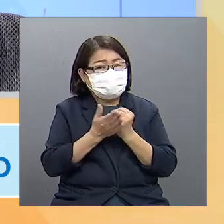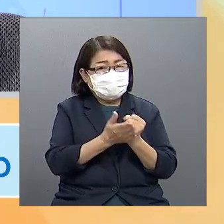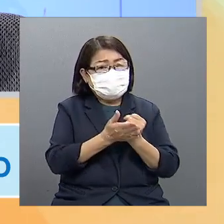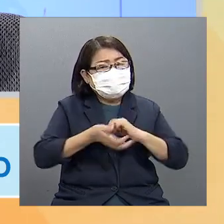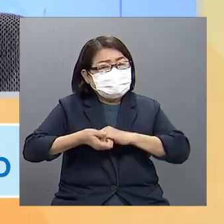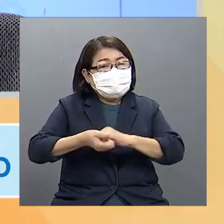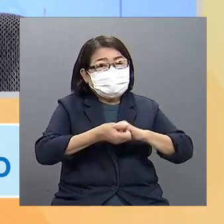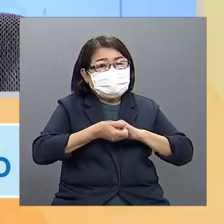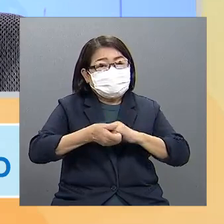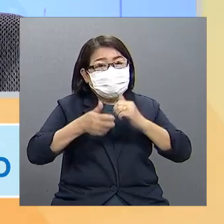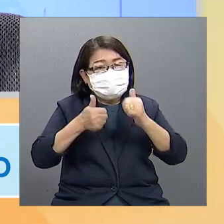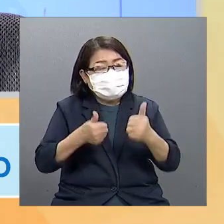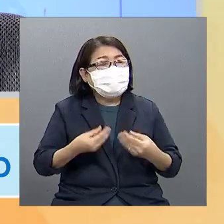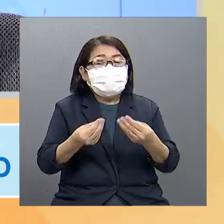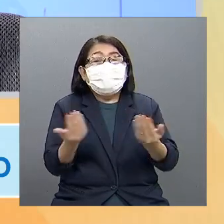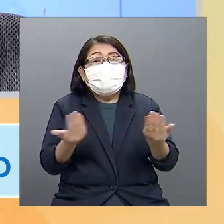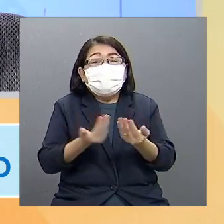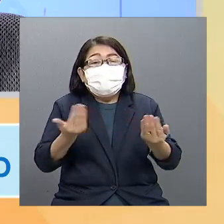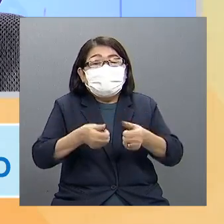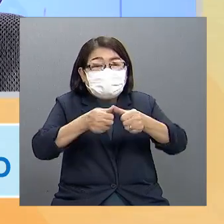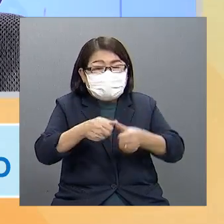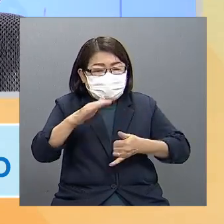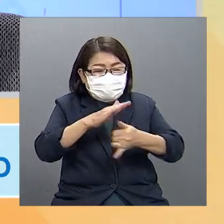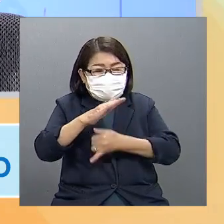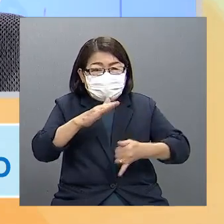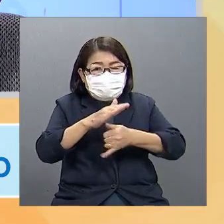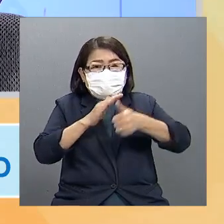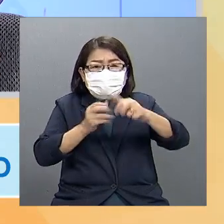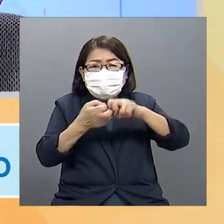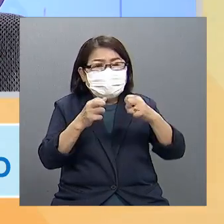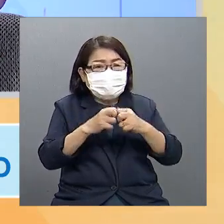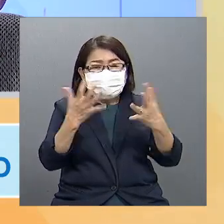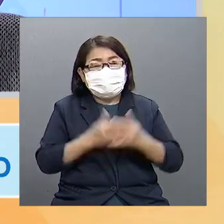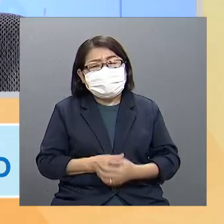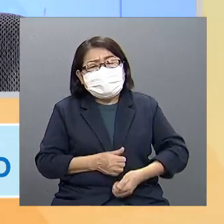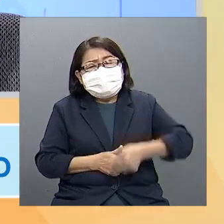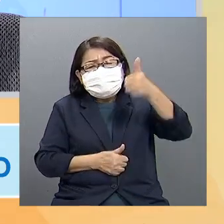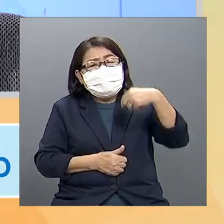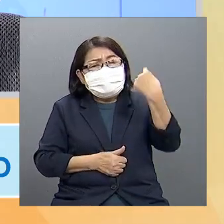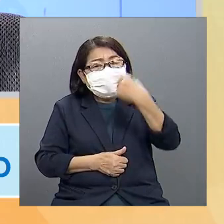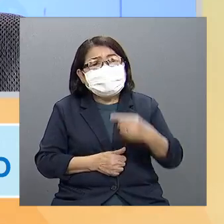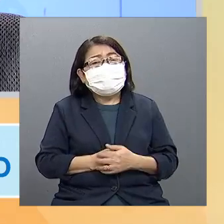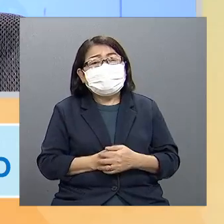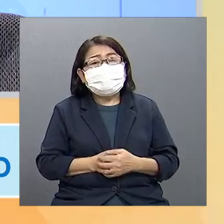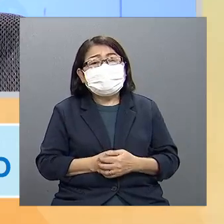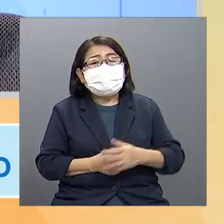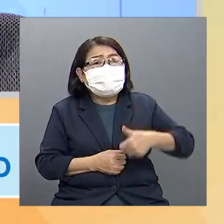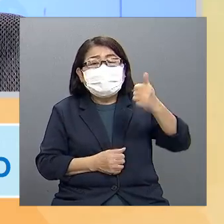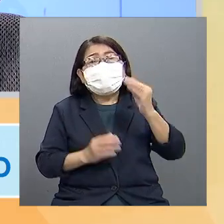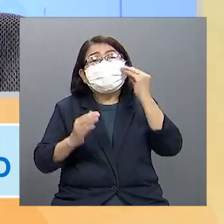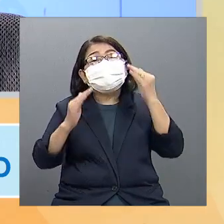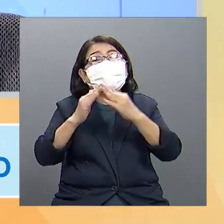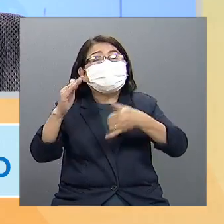ำหรับเด็กๆนะคะเพราะว่าเบสบังเกอร์หรือว่าบังเกอร์ที่ดีที่สุดนั้นไม่ได้หมายถึงสิ่งก่อสร้างที่เรียกว่าบ้านนะคะแต่สิ่งที่ดีที่สุ